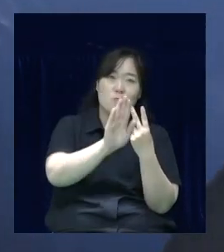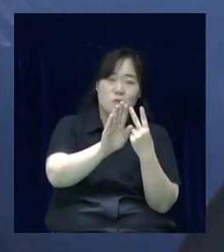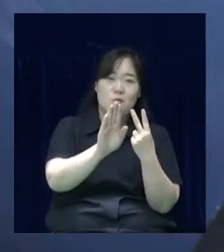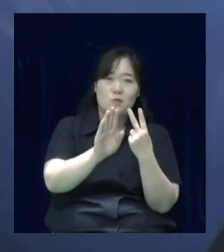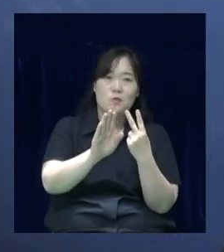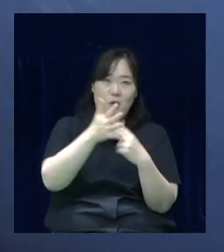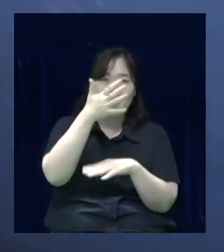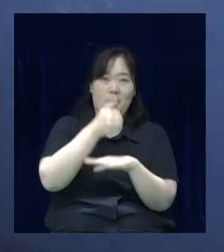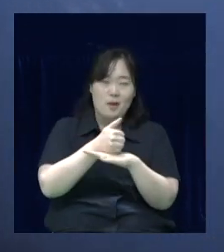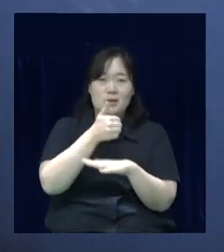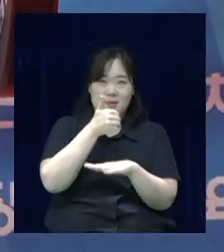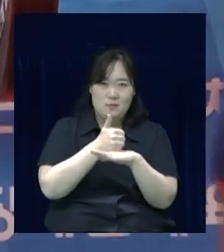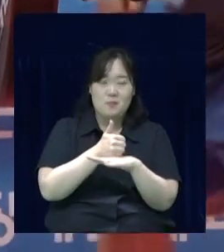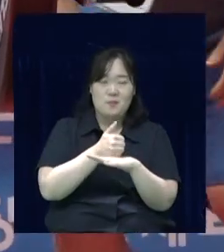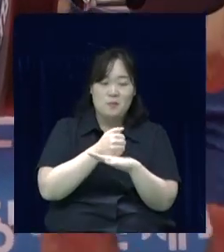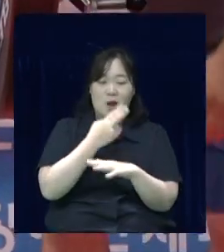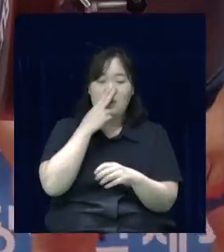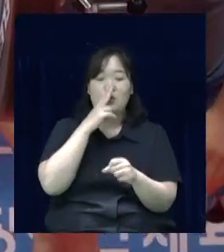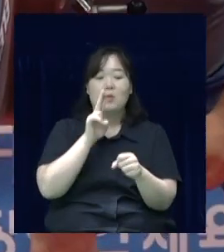좀